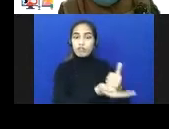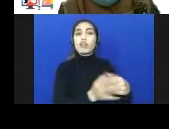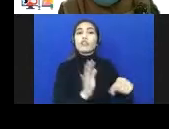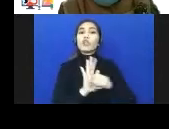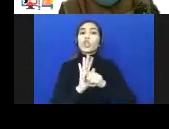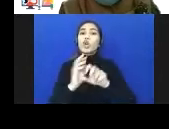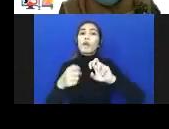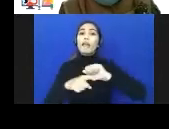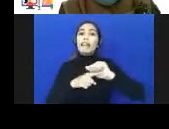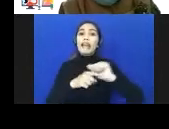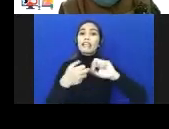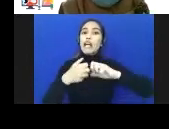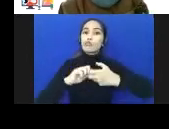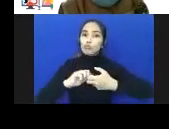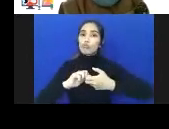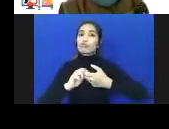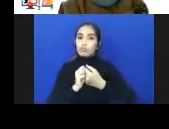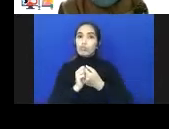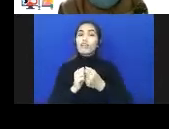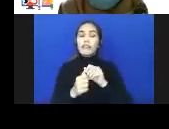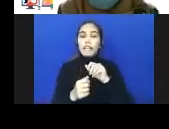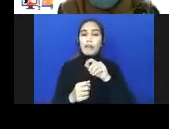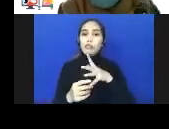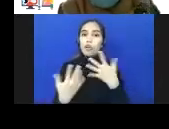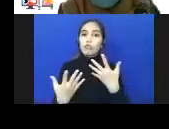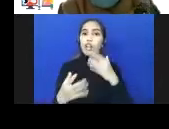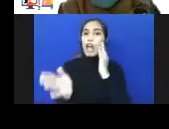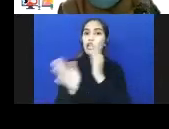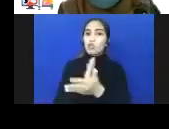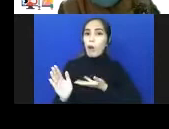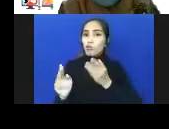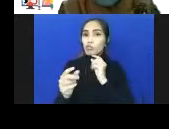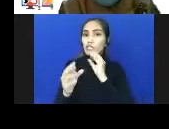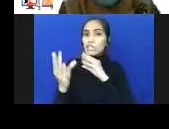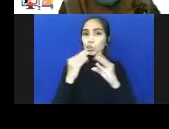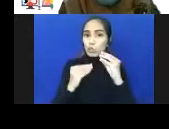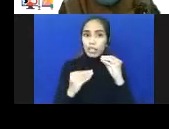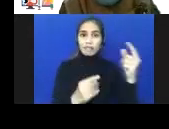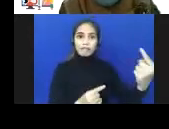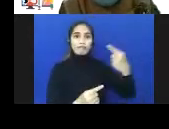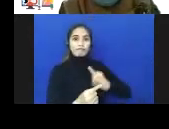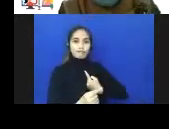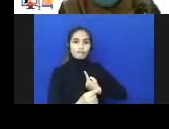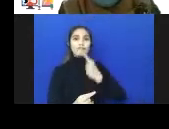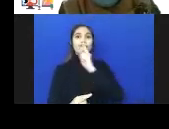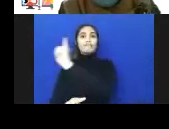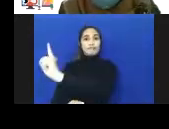juga ketika ada hal-hal yang harus didiskusikan secara langsung. Itulah mungkin fungsi kami berada